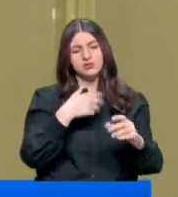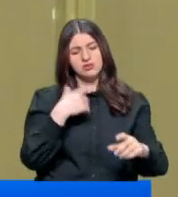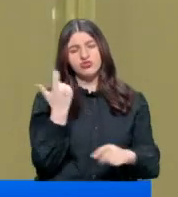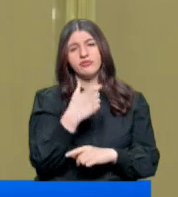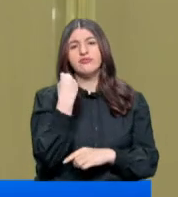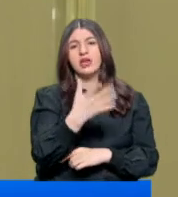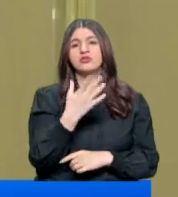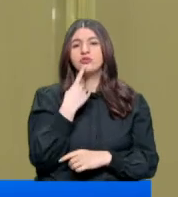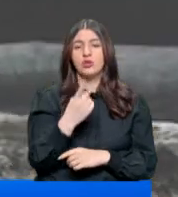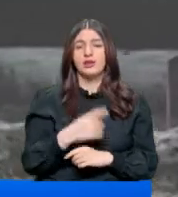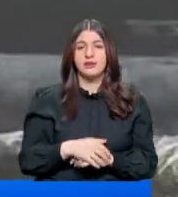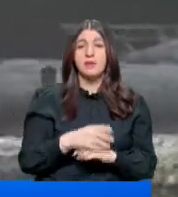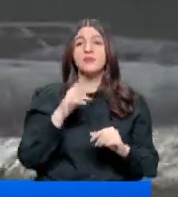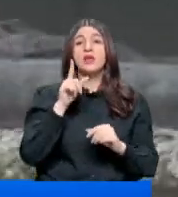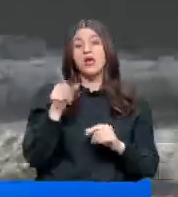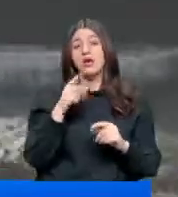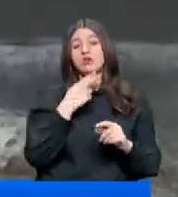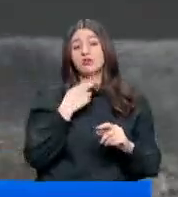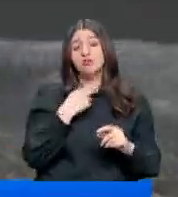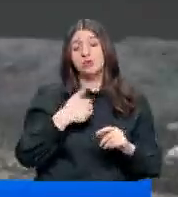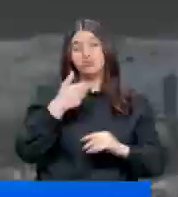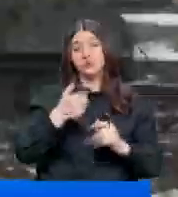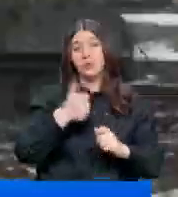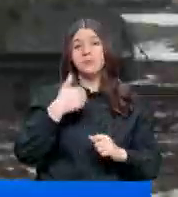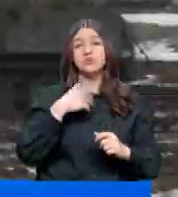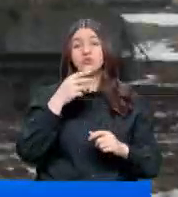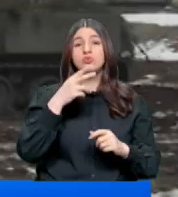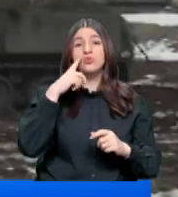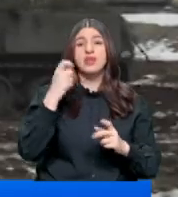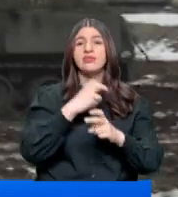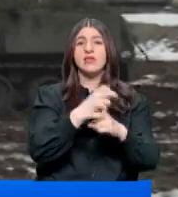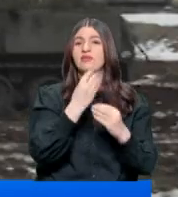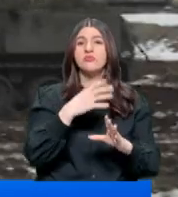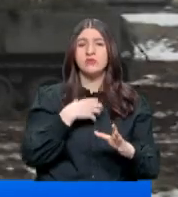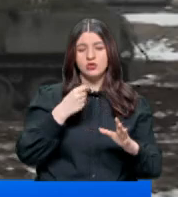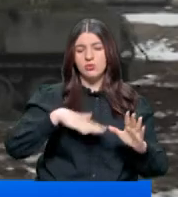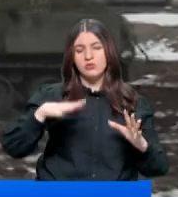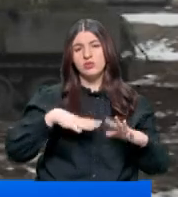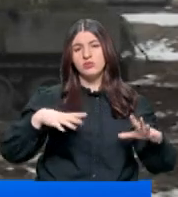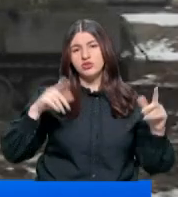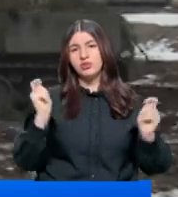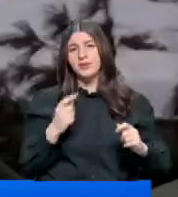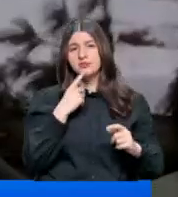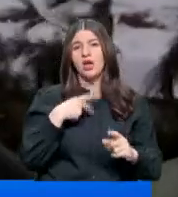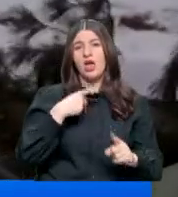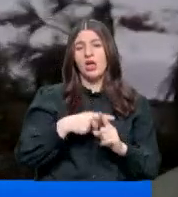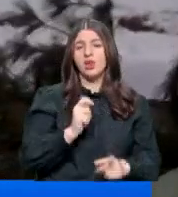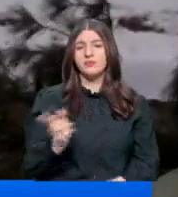karşılığın verileceğini açıkladı. Lavrov, biz Ukrayna'yı tehdit etmiyoruz, kendi topraklarımızda istediğimizi yaparız diye de